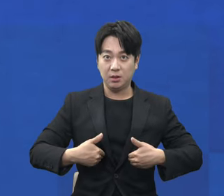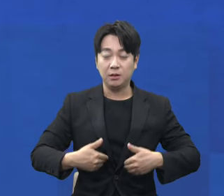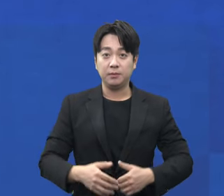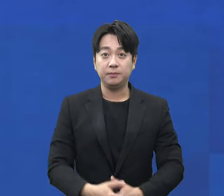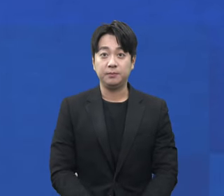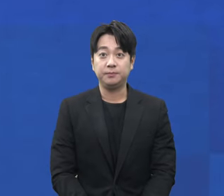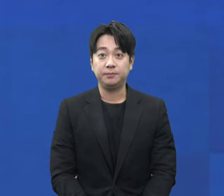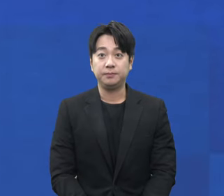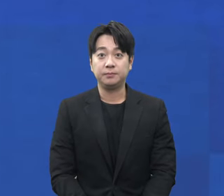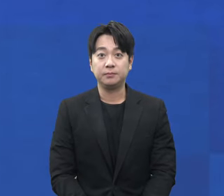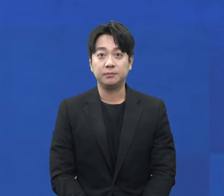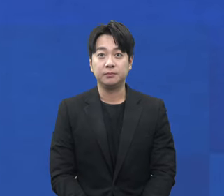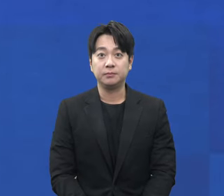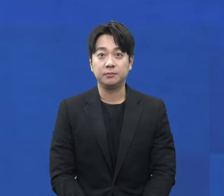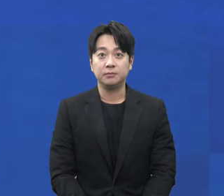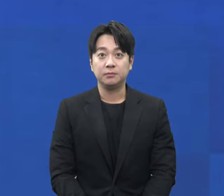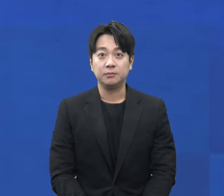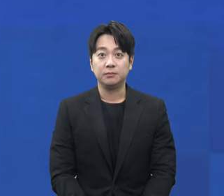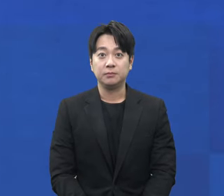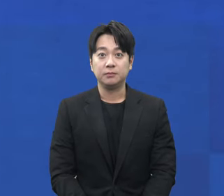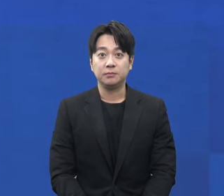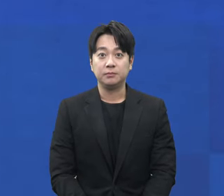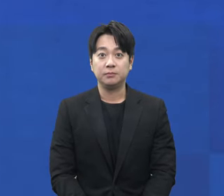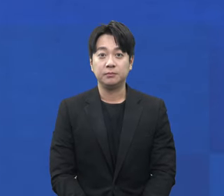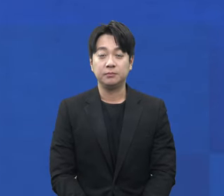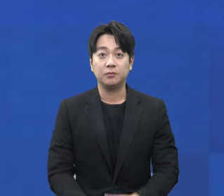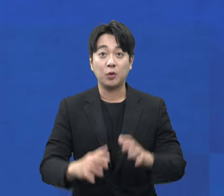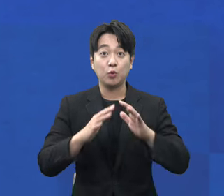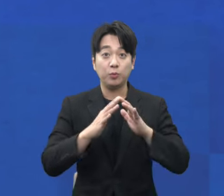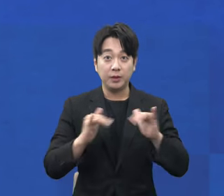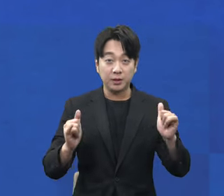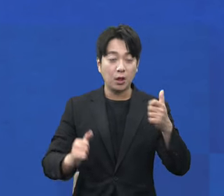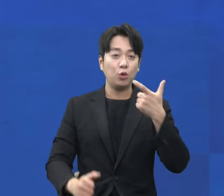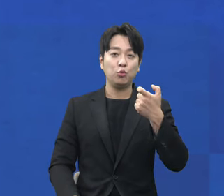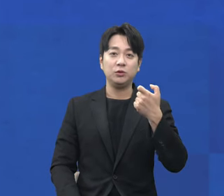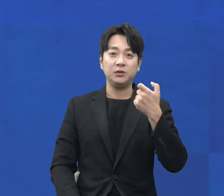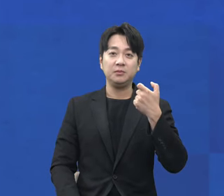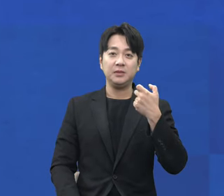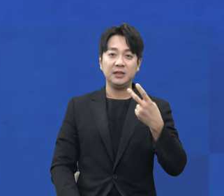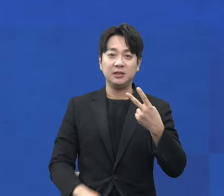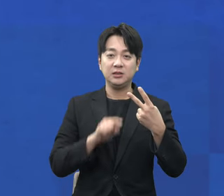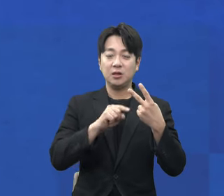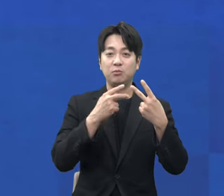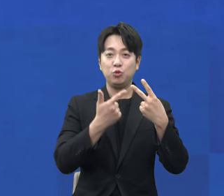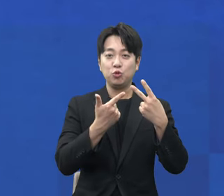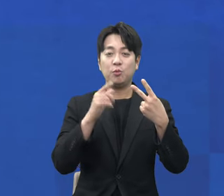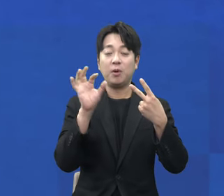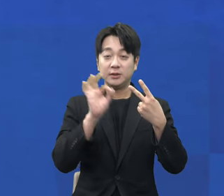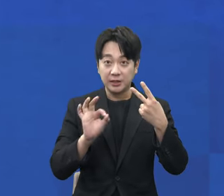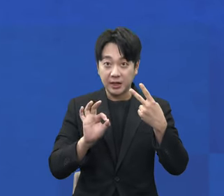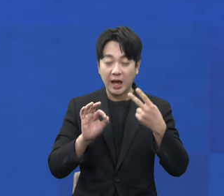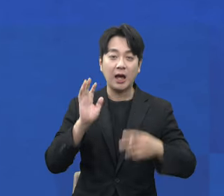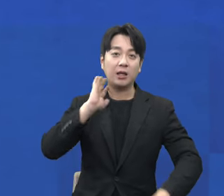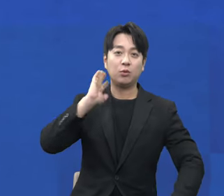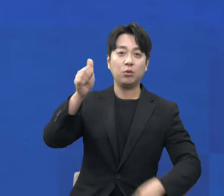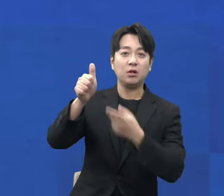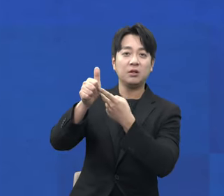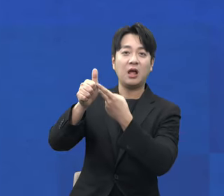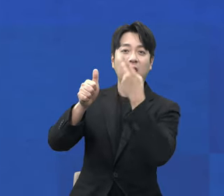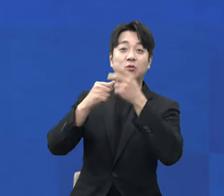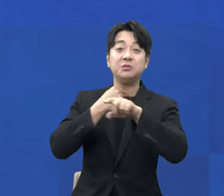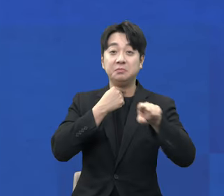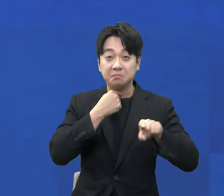정세인식입니다. 무려 국민 62.6%가 탄핵에 찬성합니다. 한데 누구는